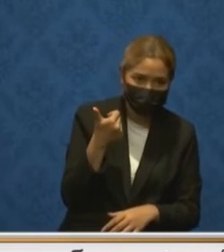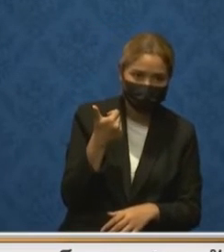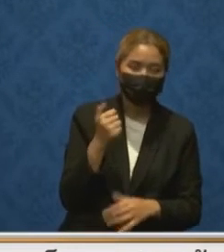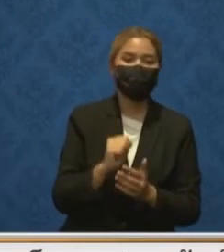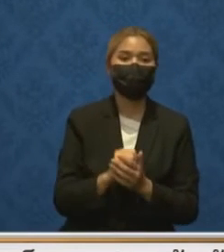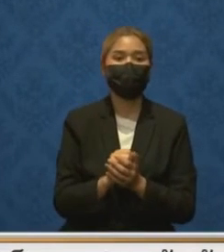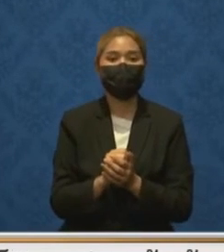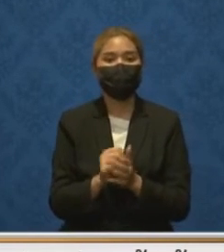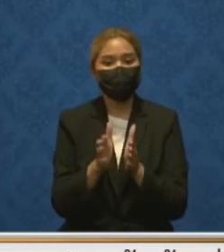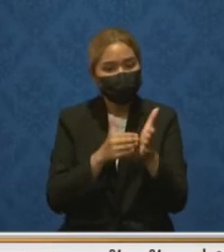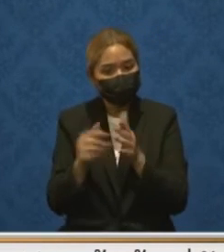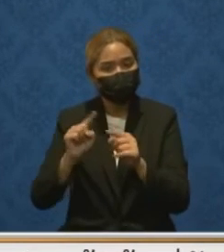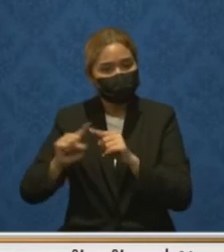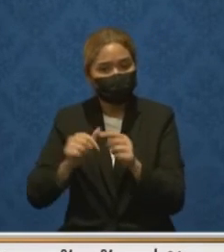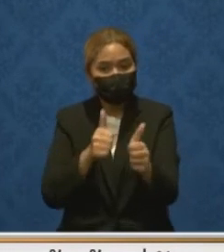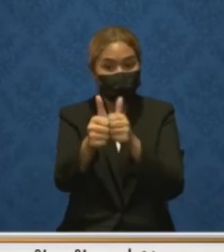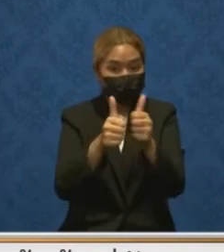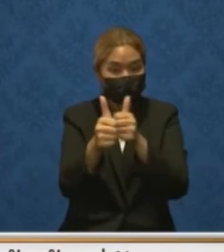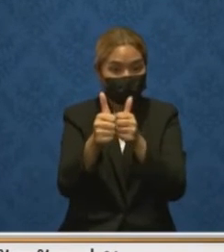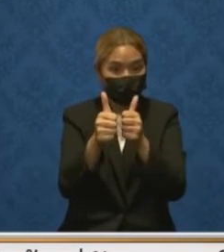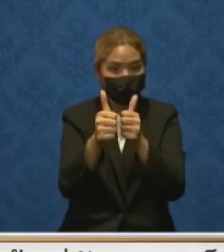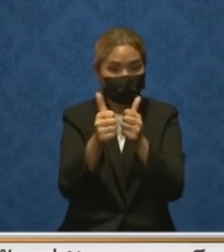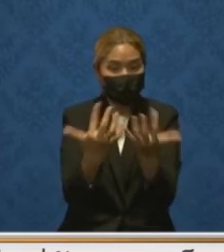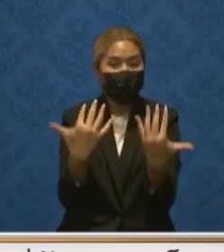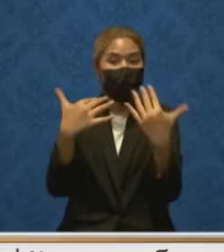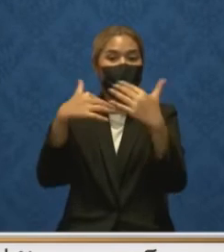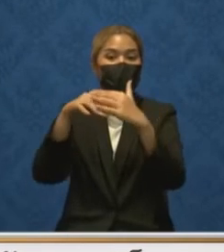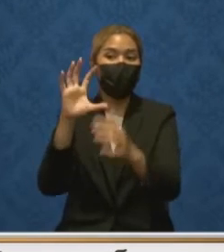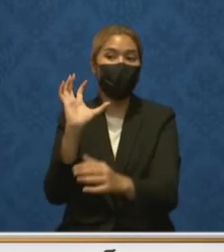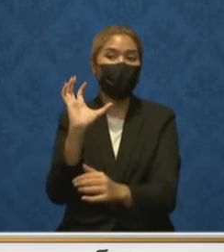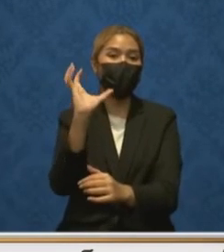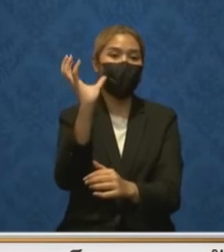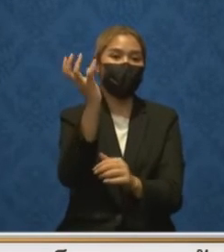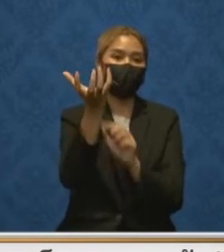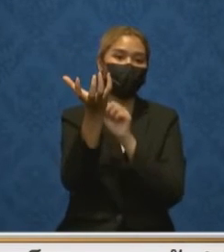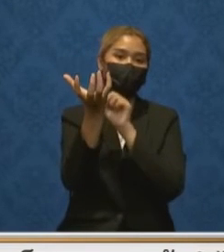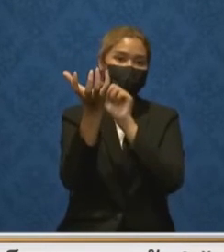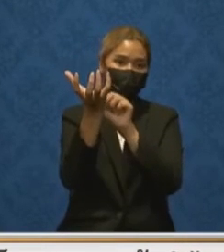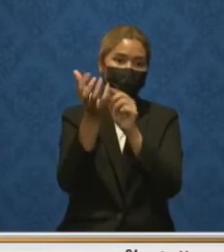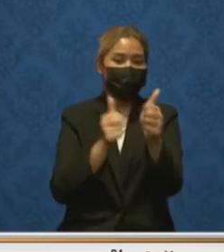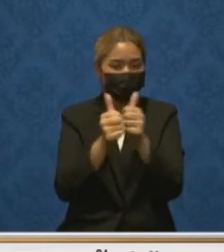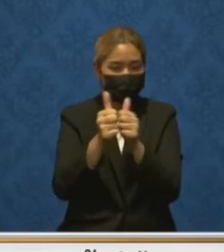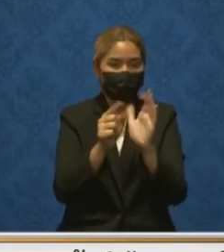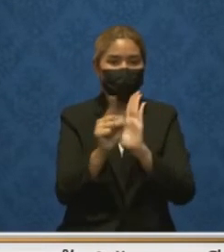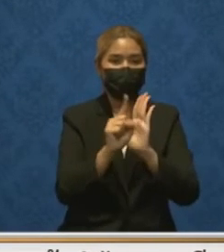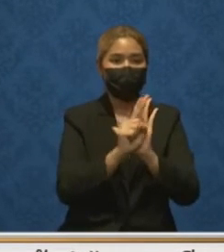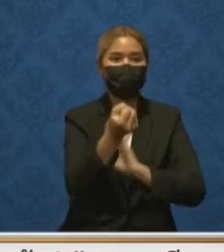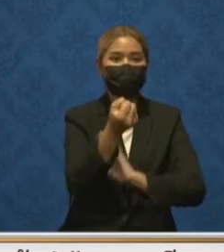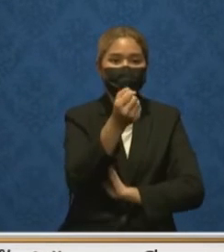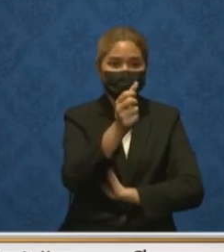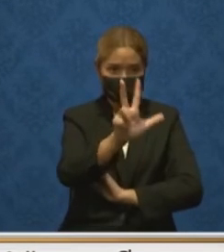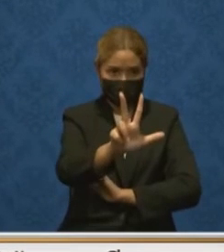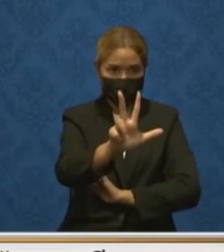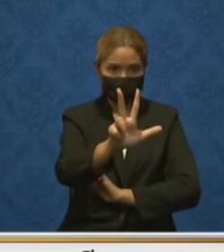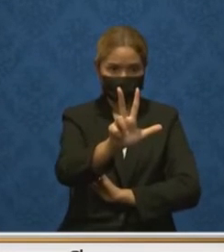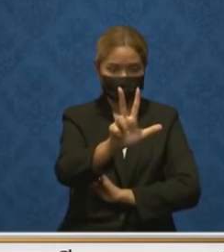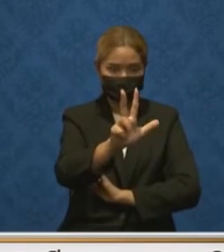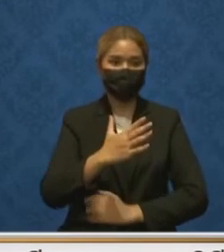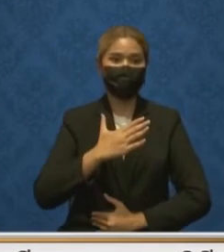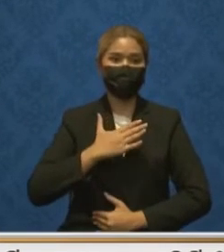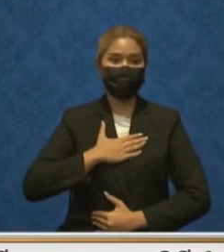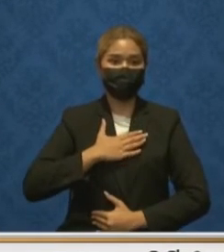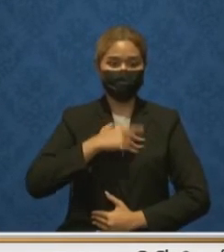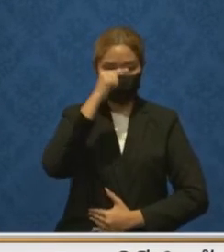ไปแ่งในเวฏีโลกปรากฏวาคตจัประกวดข้าวโกมา 13 ครั้งประเทศไทยได้แช้มโลก 7 ครั้